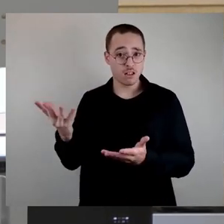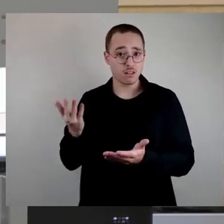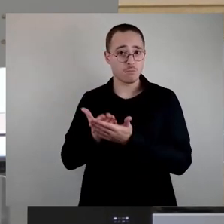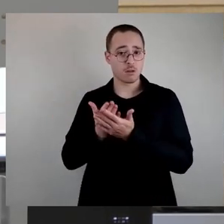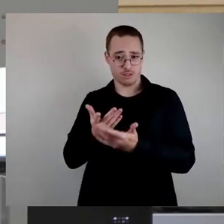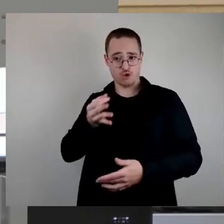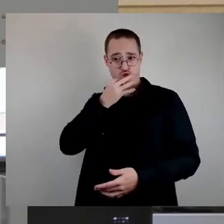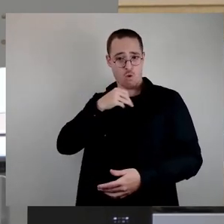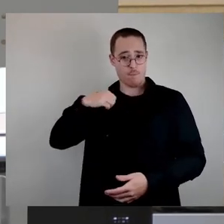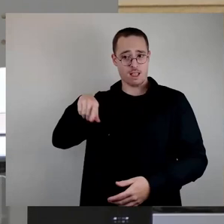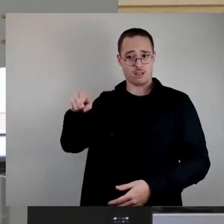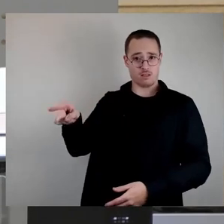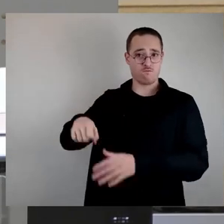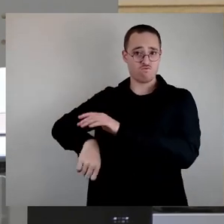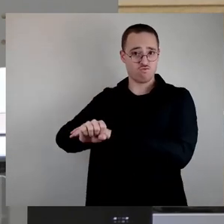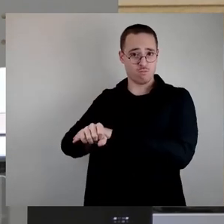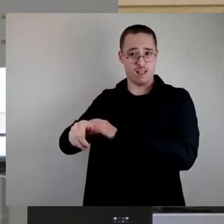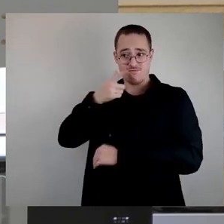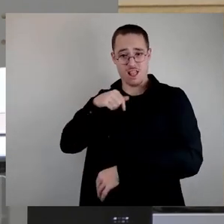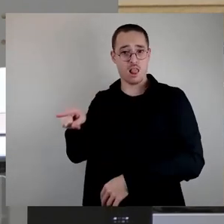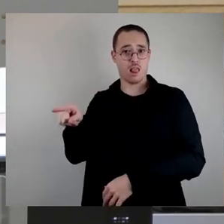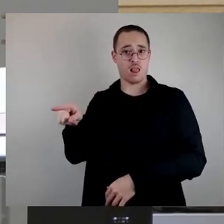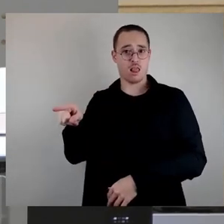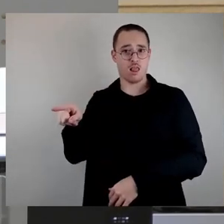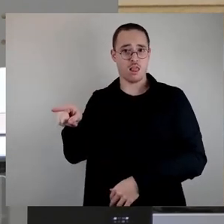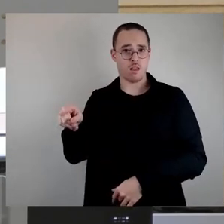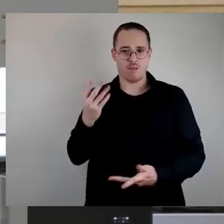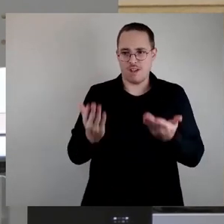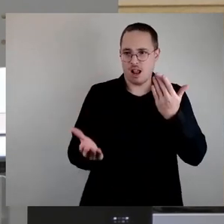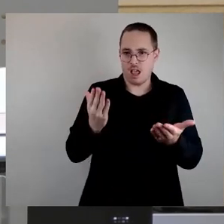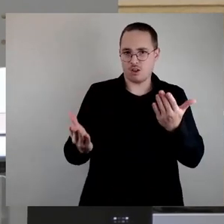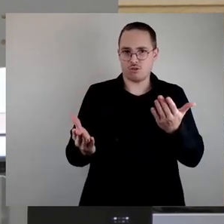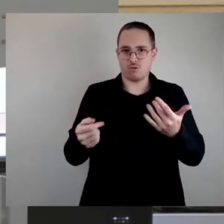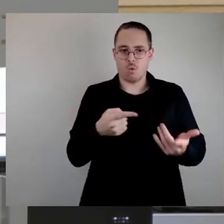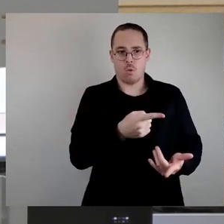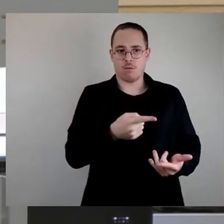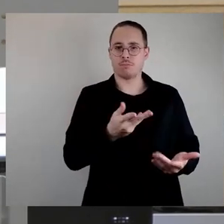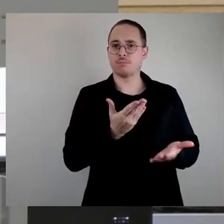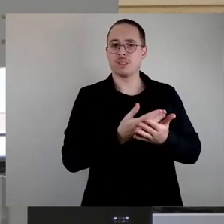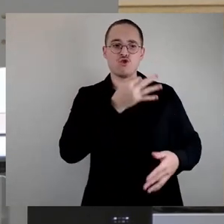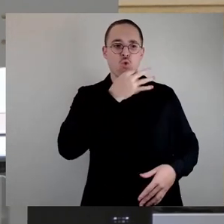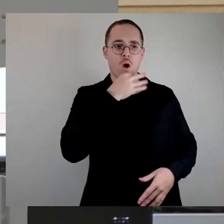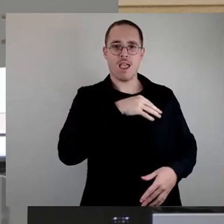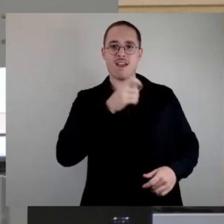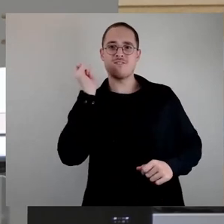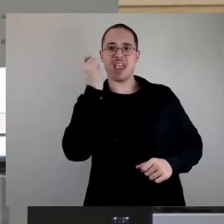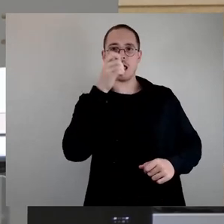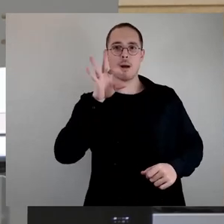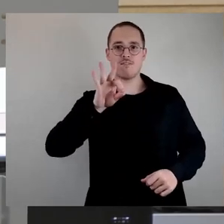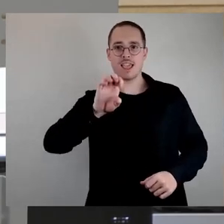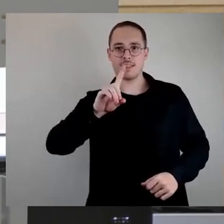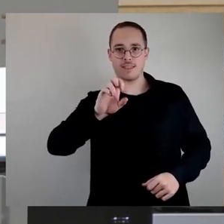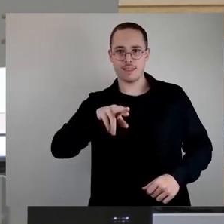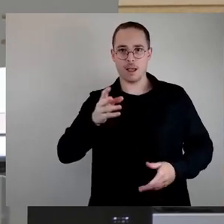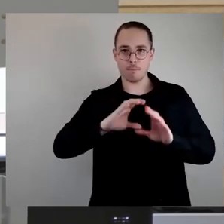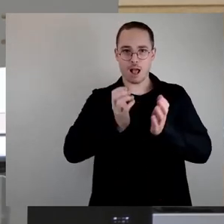spielen möchte, gar nicht so sehr benachteiligt, wie zum Beispiel eine junge Federballspielerin, für die es nur zwei Vereine in Dresden möglicherweise gibt. Man